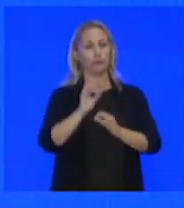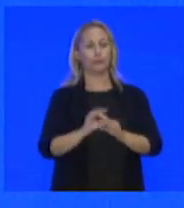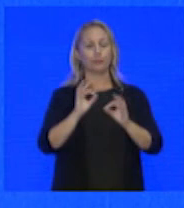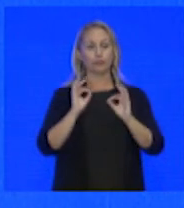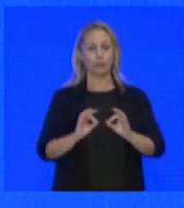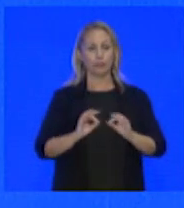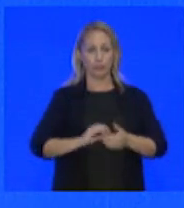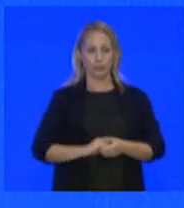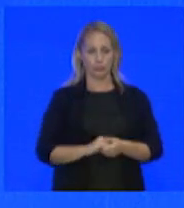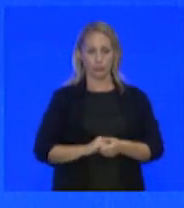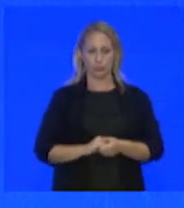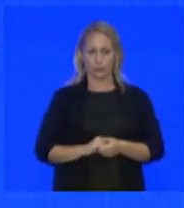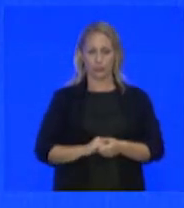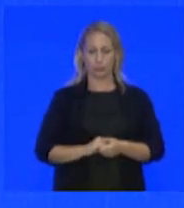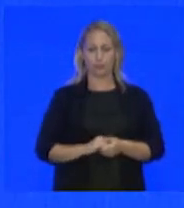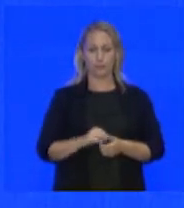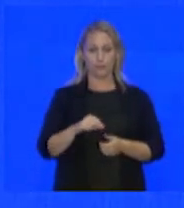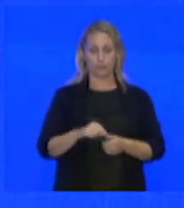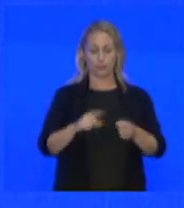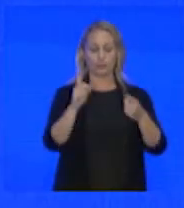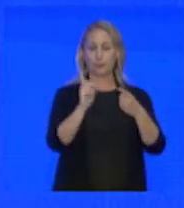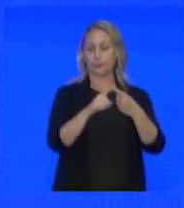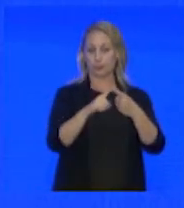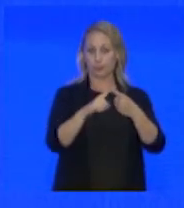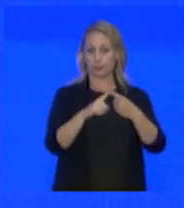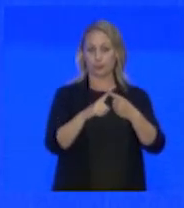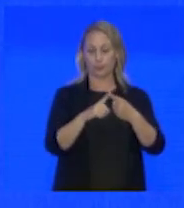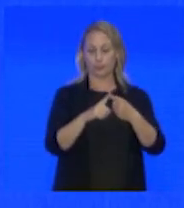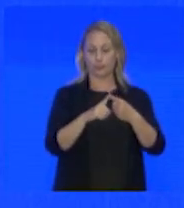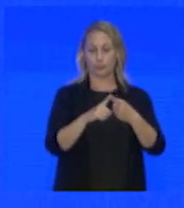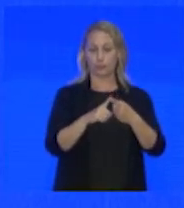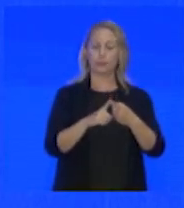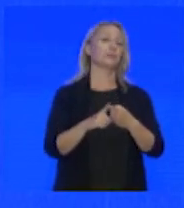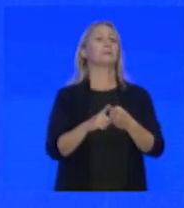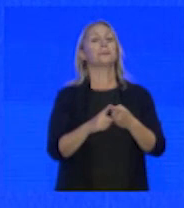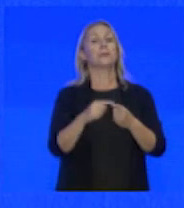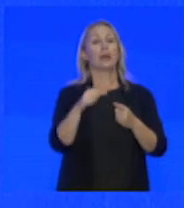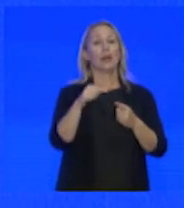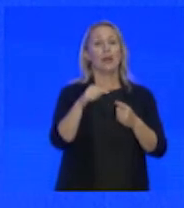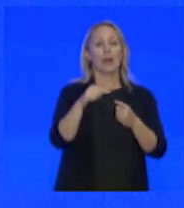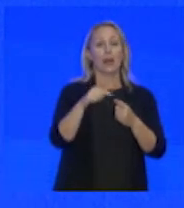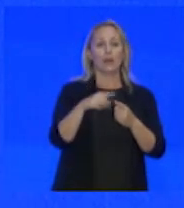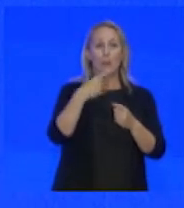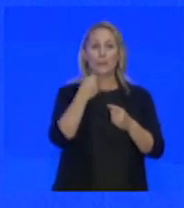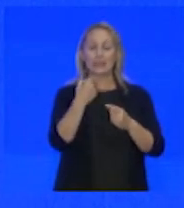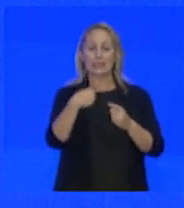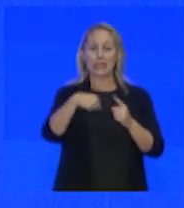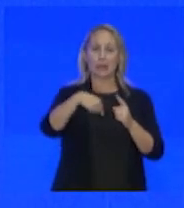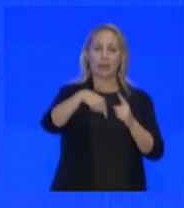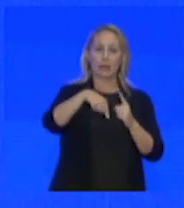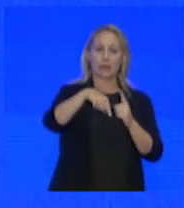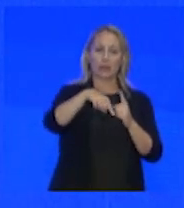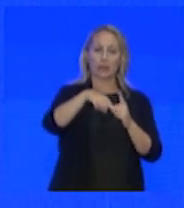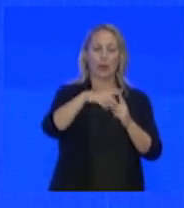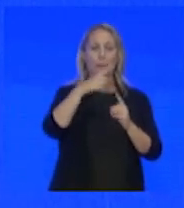φαρμάκου. Η πρώτη έχει ένα τοπικό, αλλά έχει ταυτόχρονα και ένα